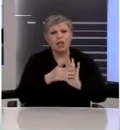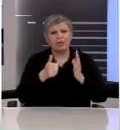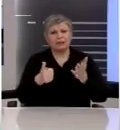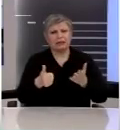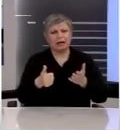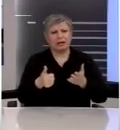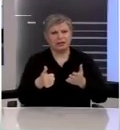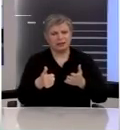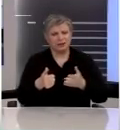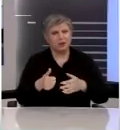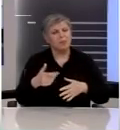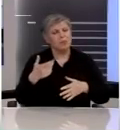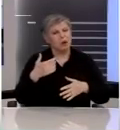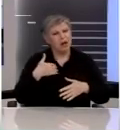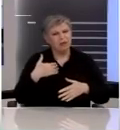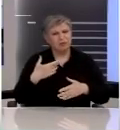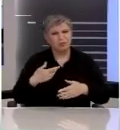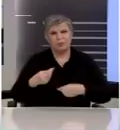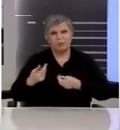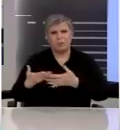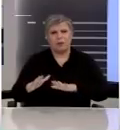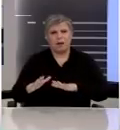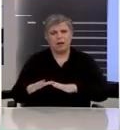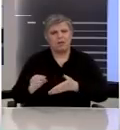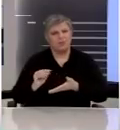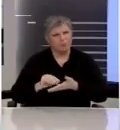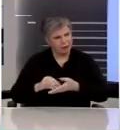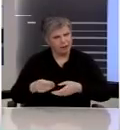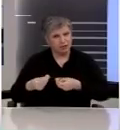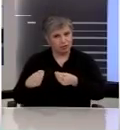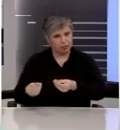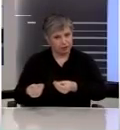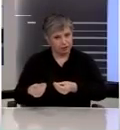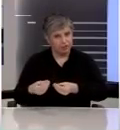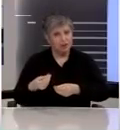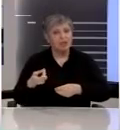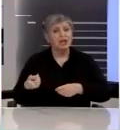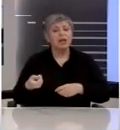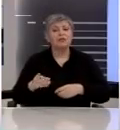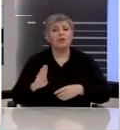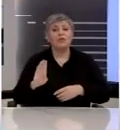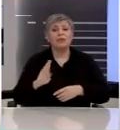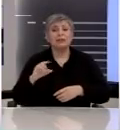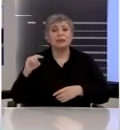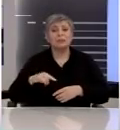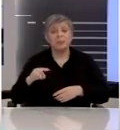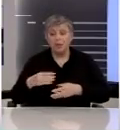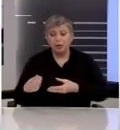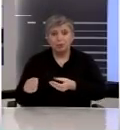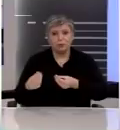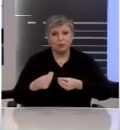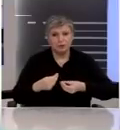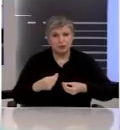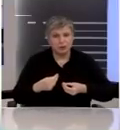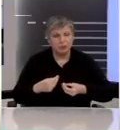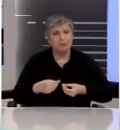Υπουργός, αλλά τα καταθέτω κι εγώ. Τόσο την εξουσιοδότηση λοιπόν του κυρίου Παπαδόπουλου που παρουσίασε, τόσο και το έγγραφο